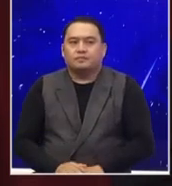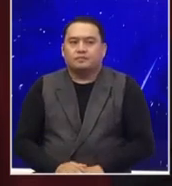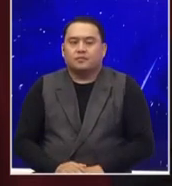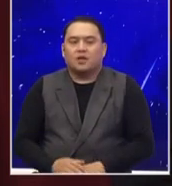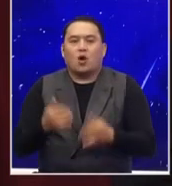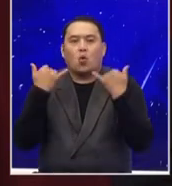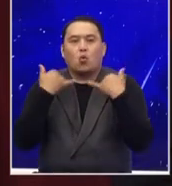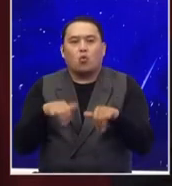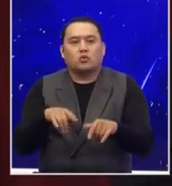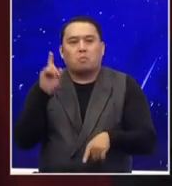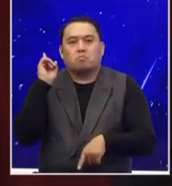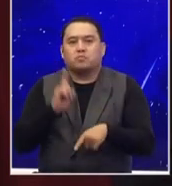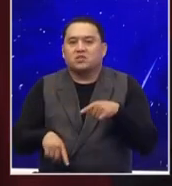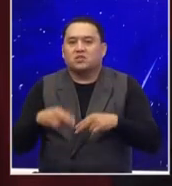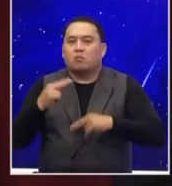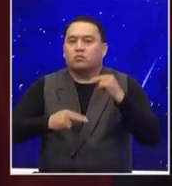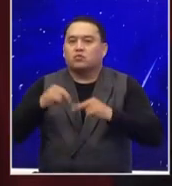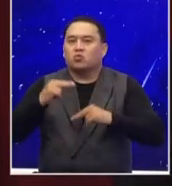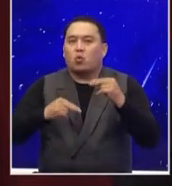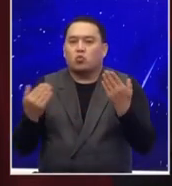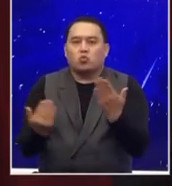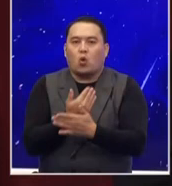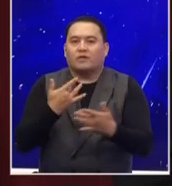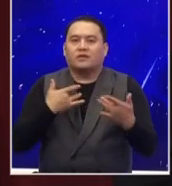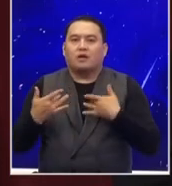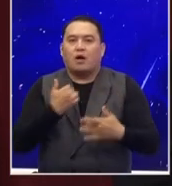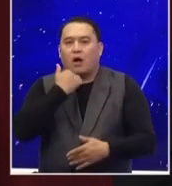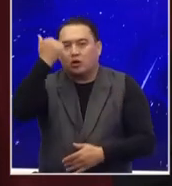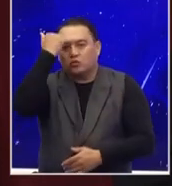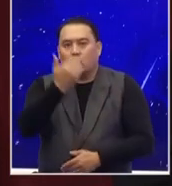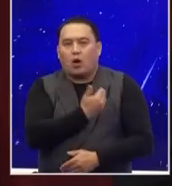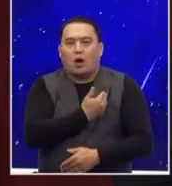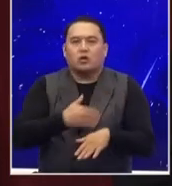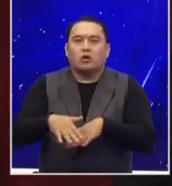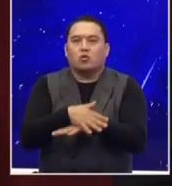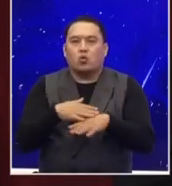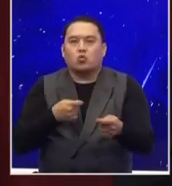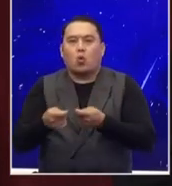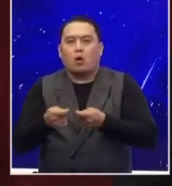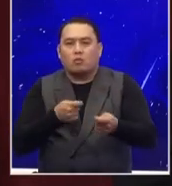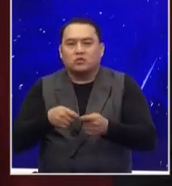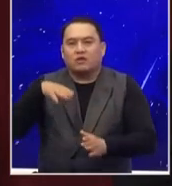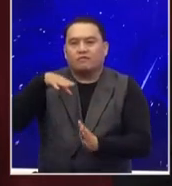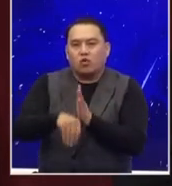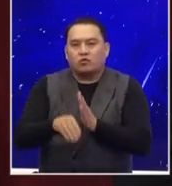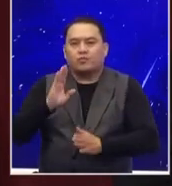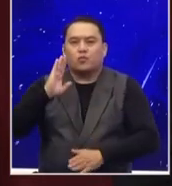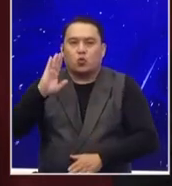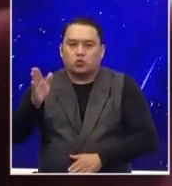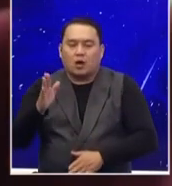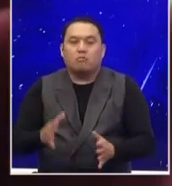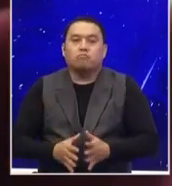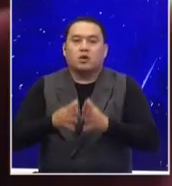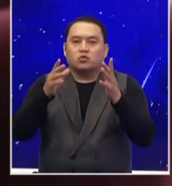Я удивилась, насколько быстро возвели наш новый театр. Хочу поблагодарить жителей и руководство области за вклад в будущее. Это